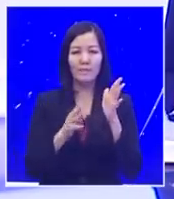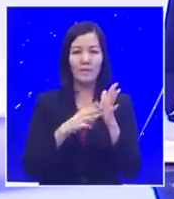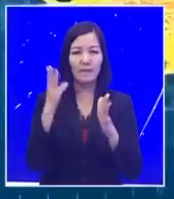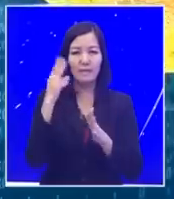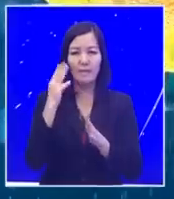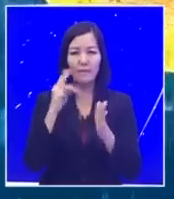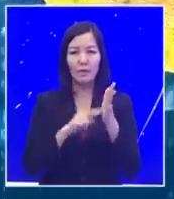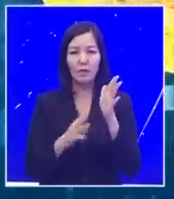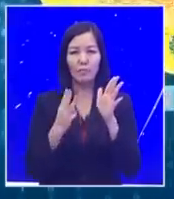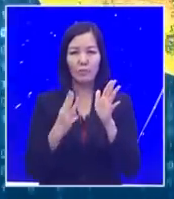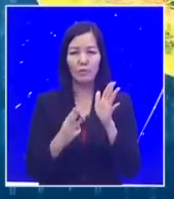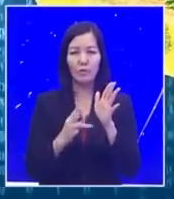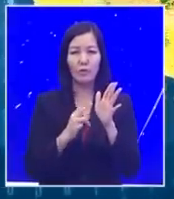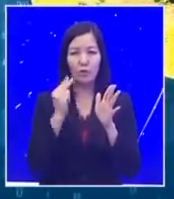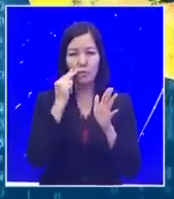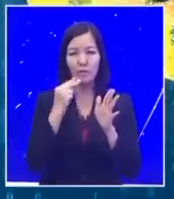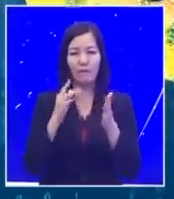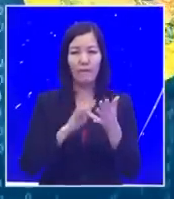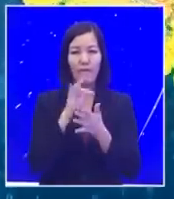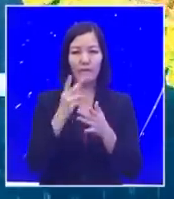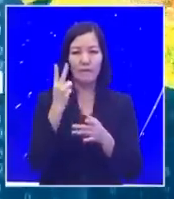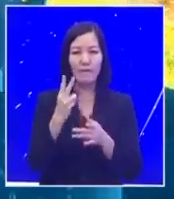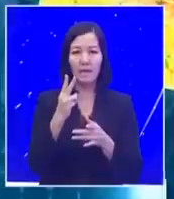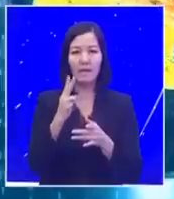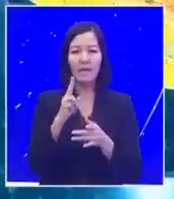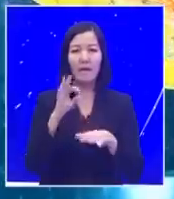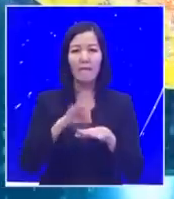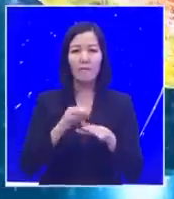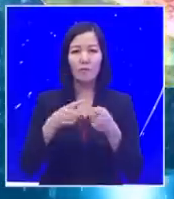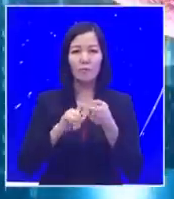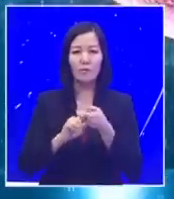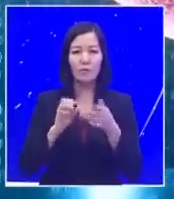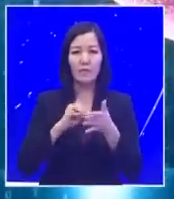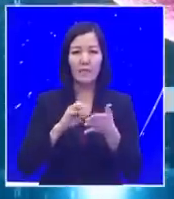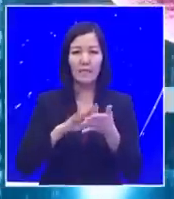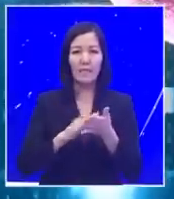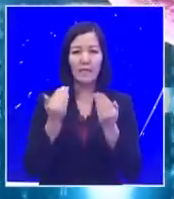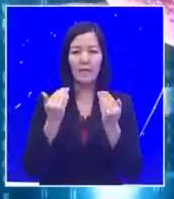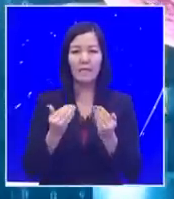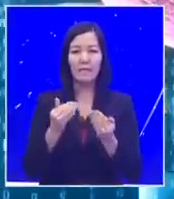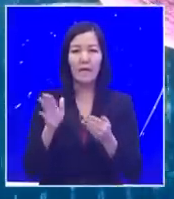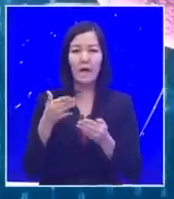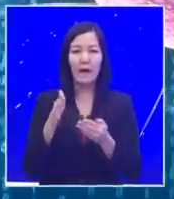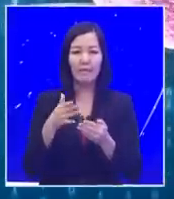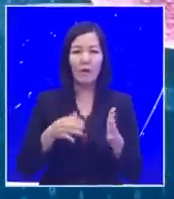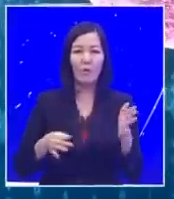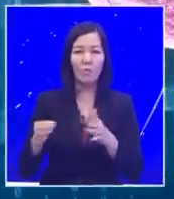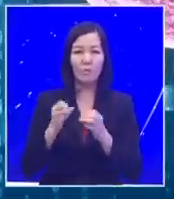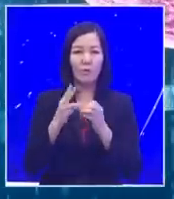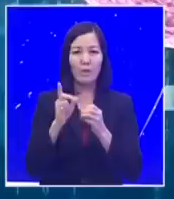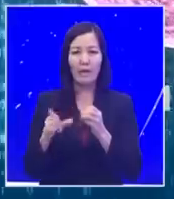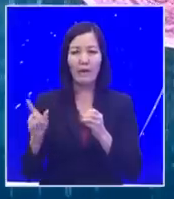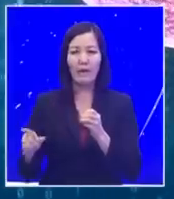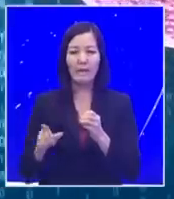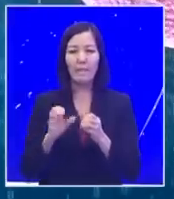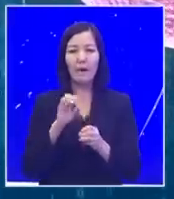Алматы 73, ал Шымкент қаласында 2 адам COVID-19 вирусы бойынша тіркелген. Өңірлер бойынша Атырау облысында 12 адам,